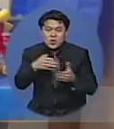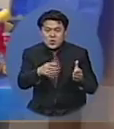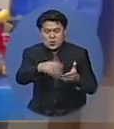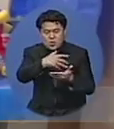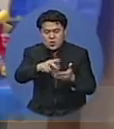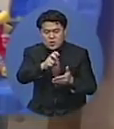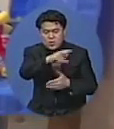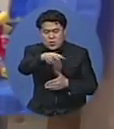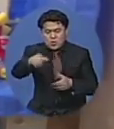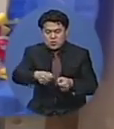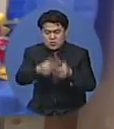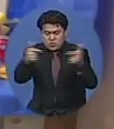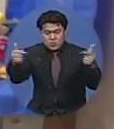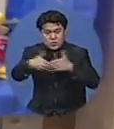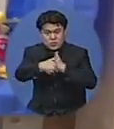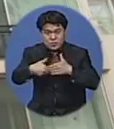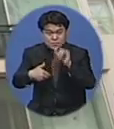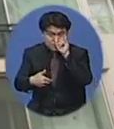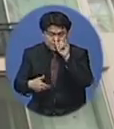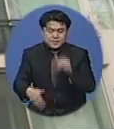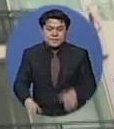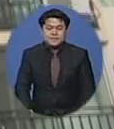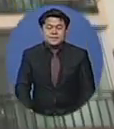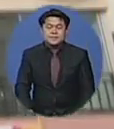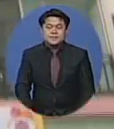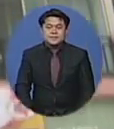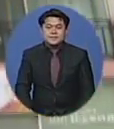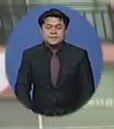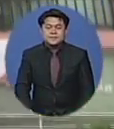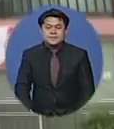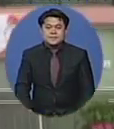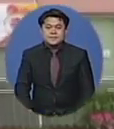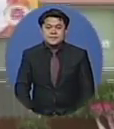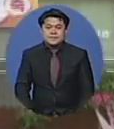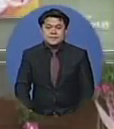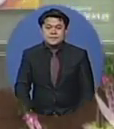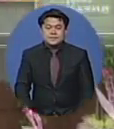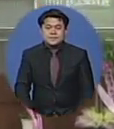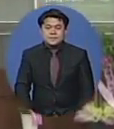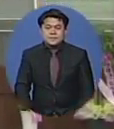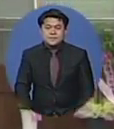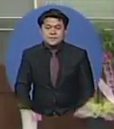지역으로 확대 조성할 계획입니다. 복지TV 뉴스 김소연입니다.